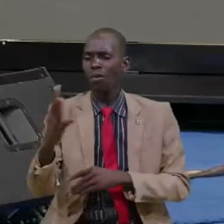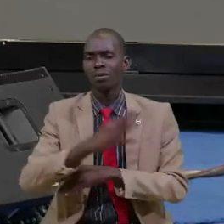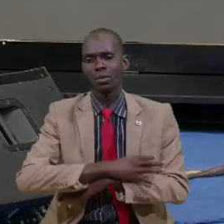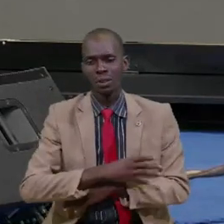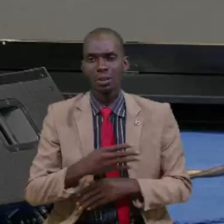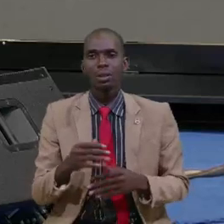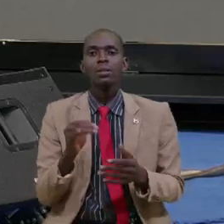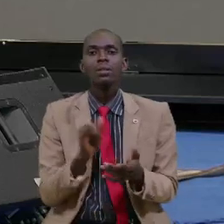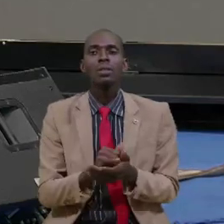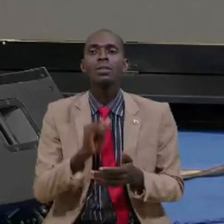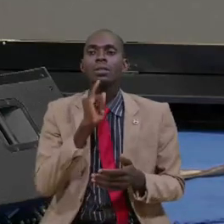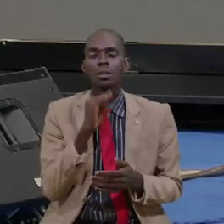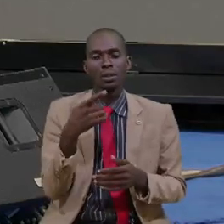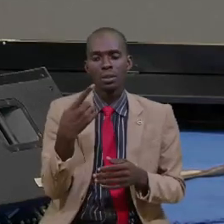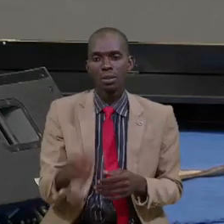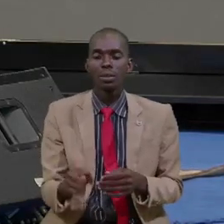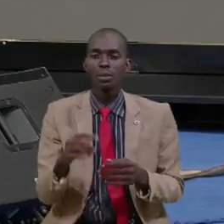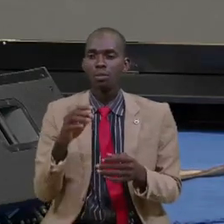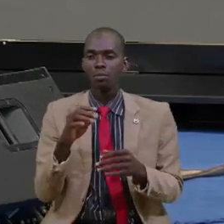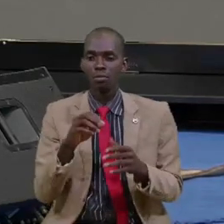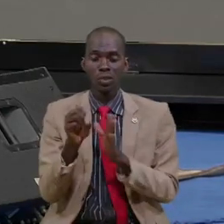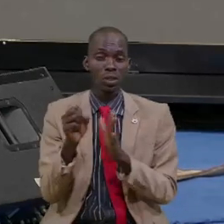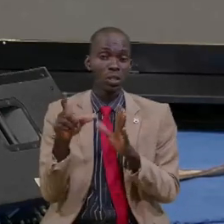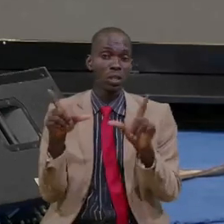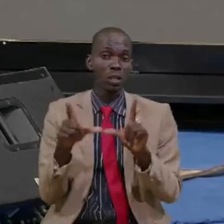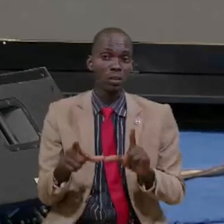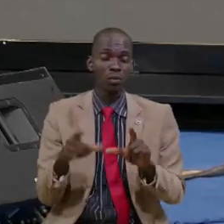Il sent déjà. Ça, c'est l'état de la corruption.